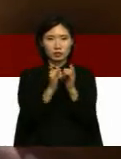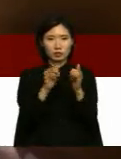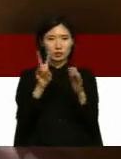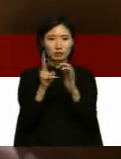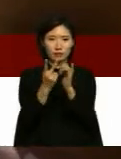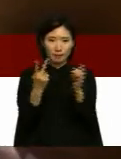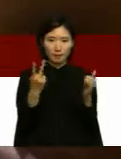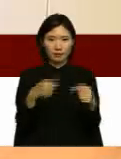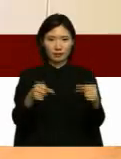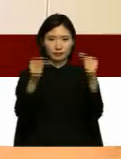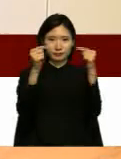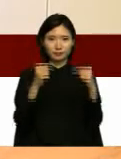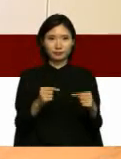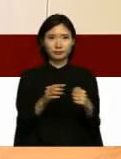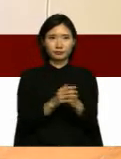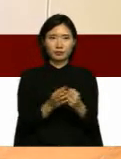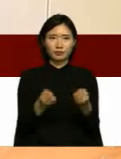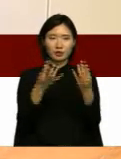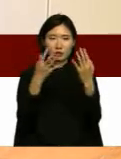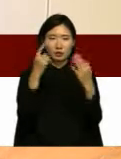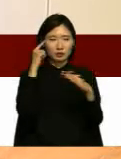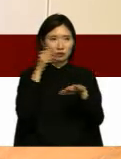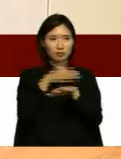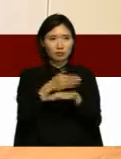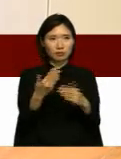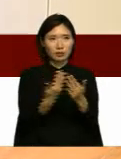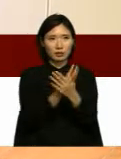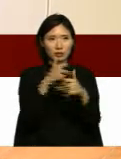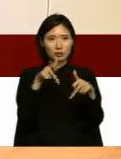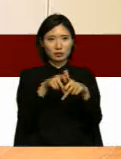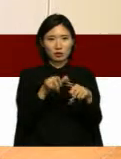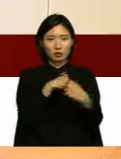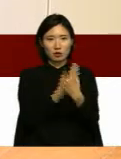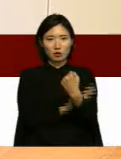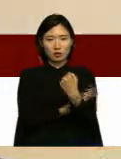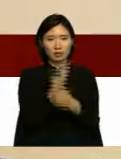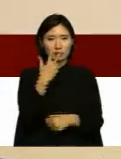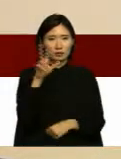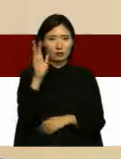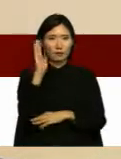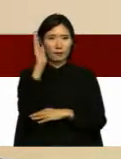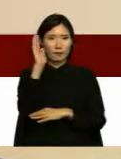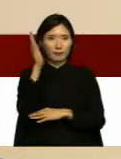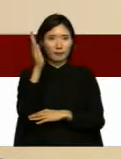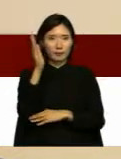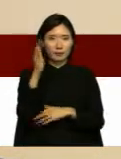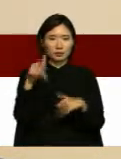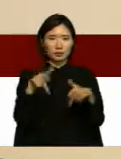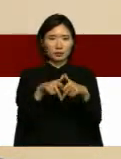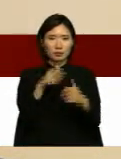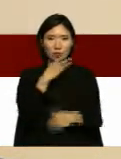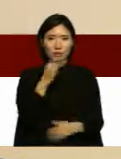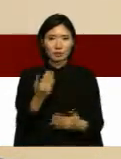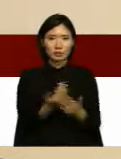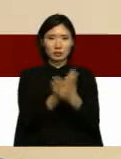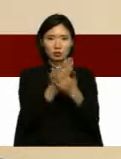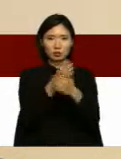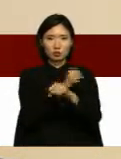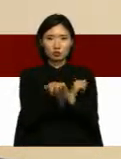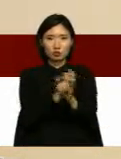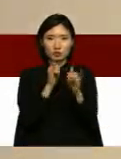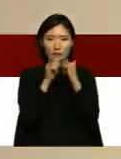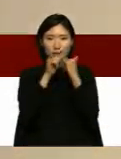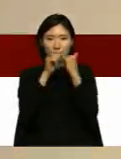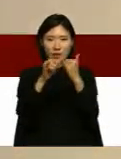명이 참여했습니다. 행사는 지적발달 장애인 권리 선언문 낭독을 시작으로 장애인 복지 증진 유공자